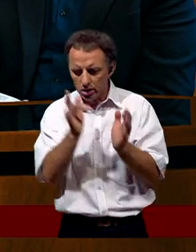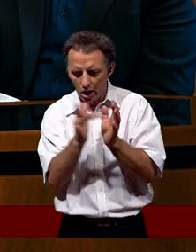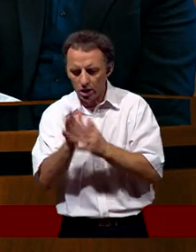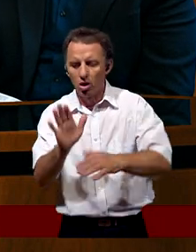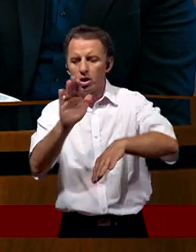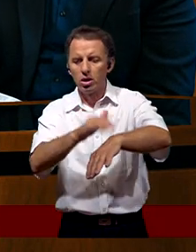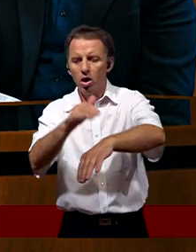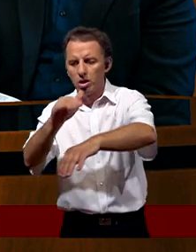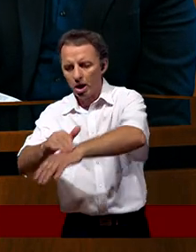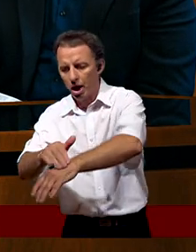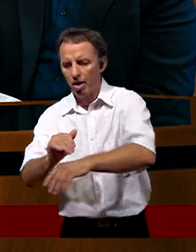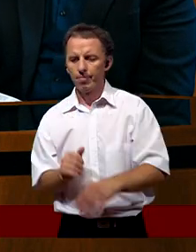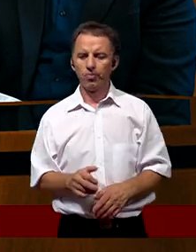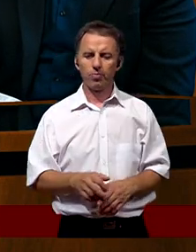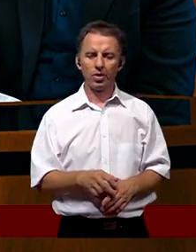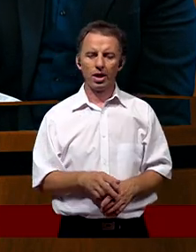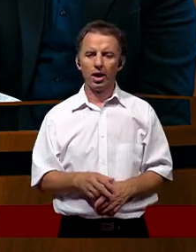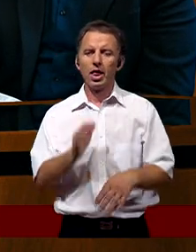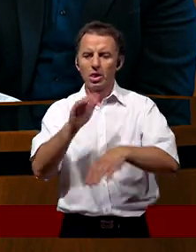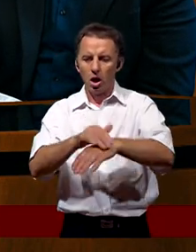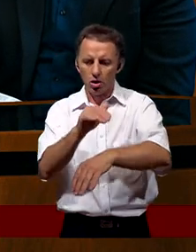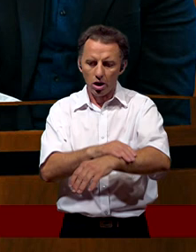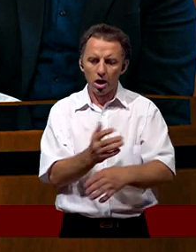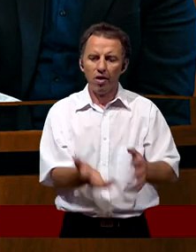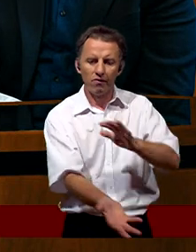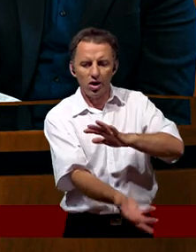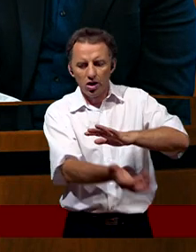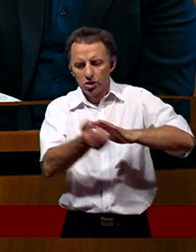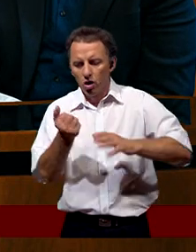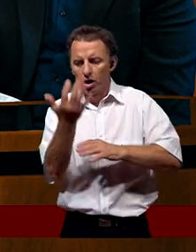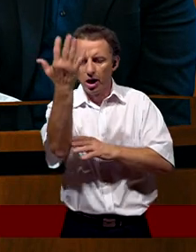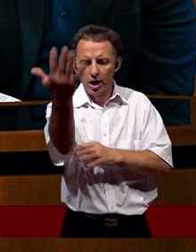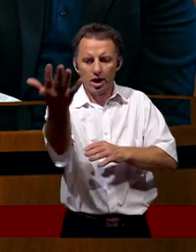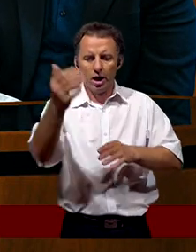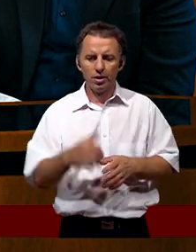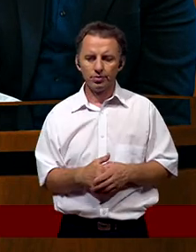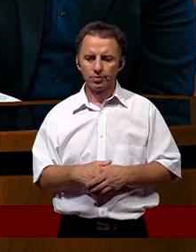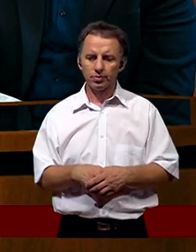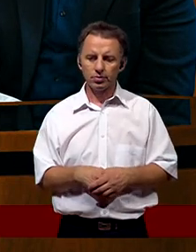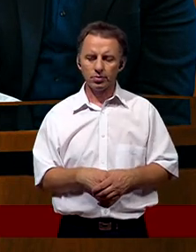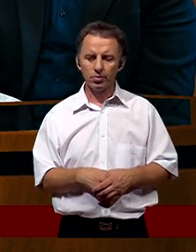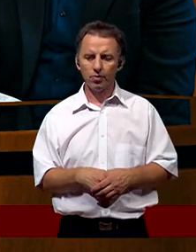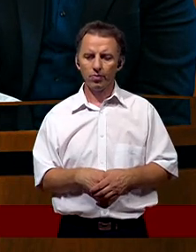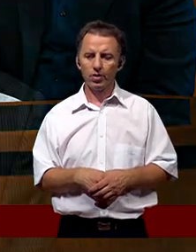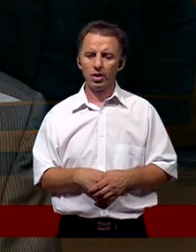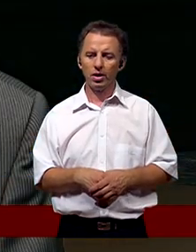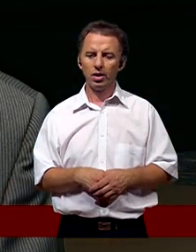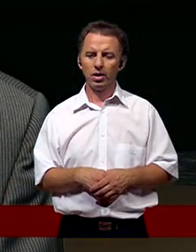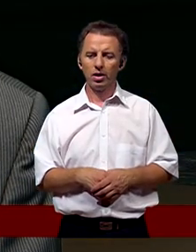go dotyka. Dokładnie. Dotyka, wyciąga rękę i